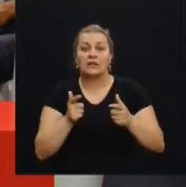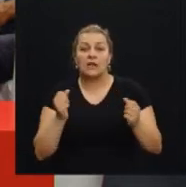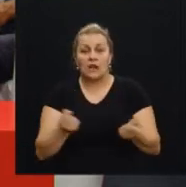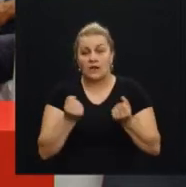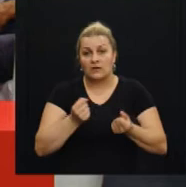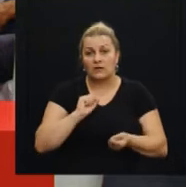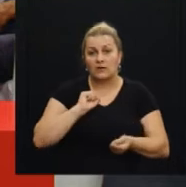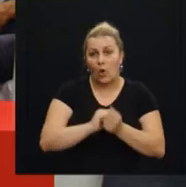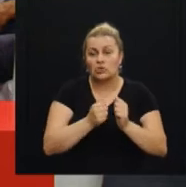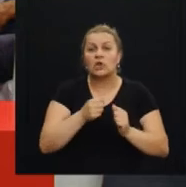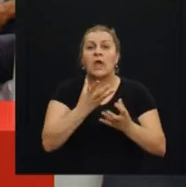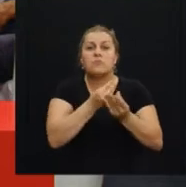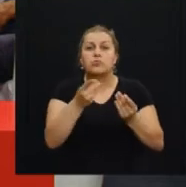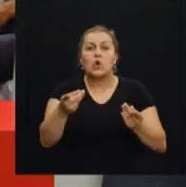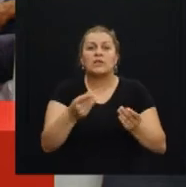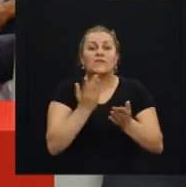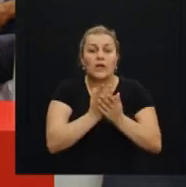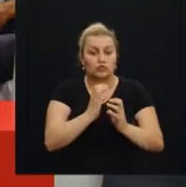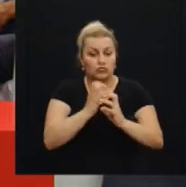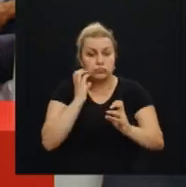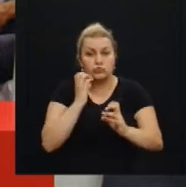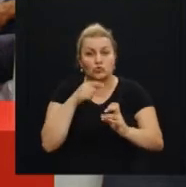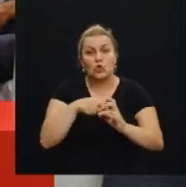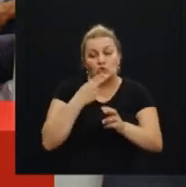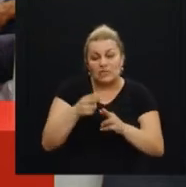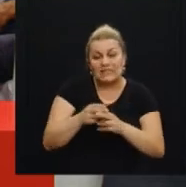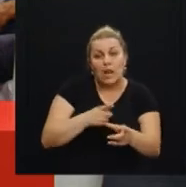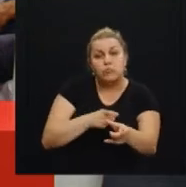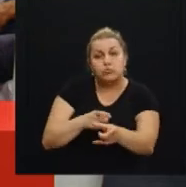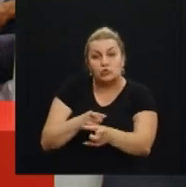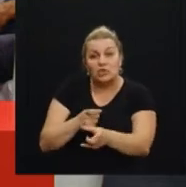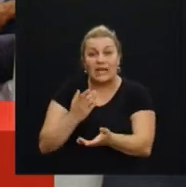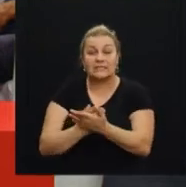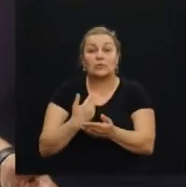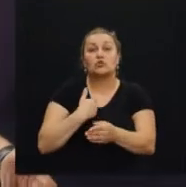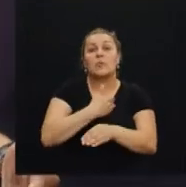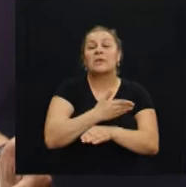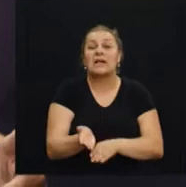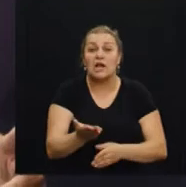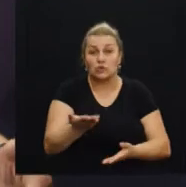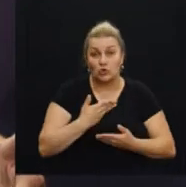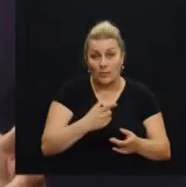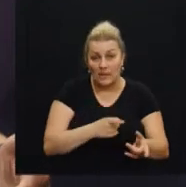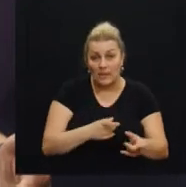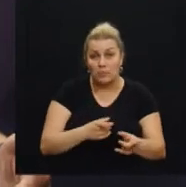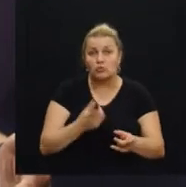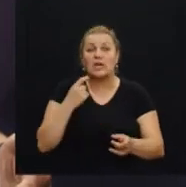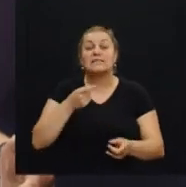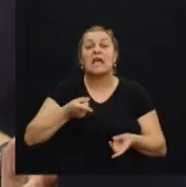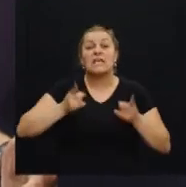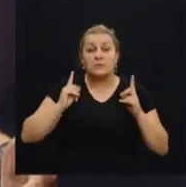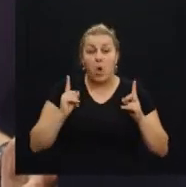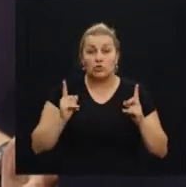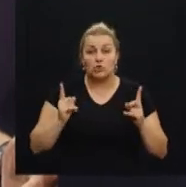nije čistilo puške u autobusu prema Kleku, jer smo ih dobili kasno iz Imotskoga, napravljena je ono